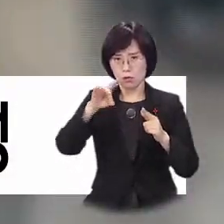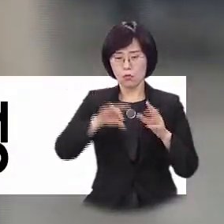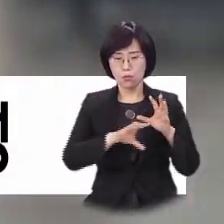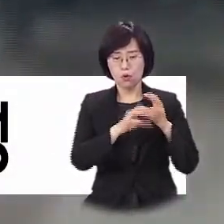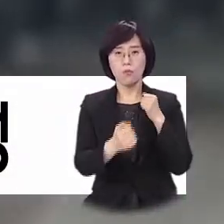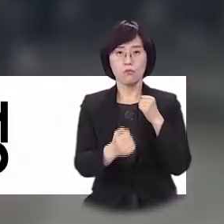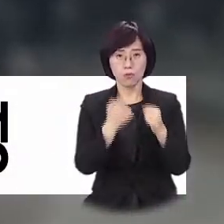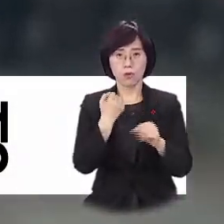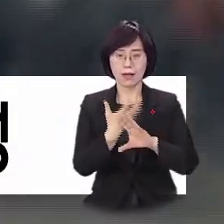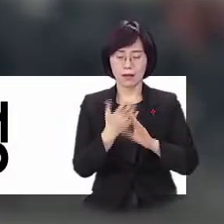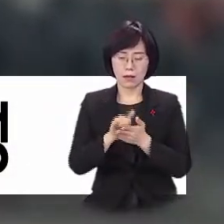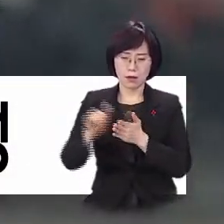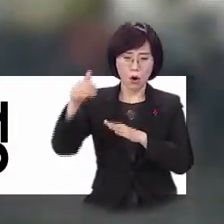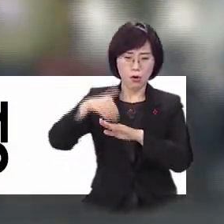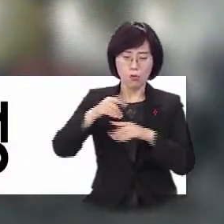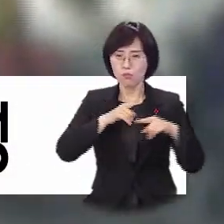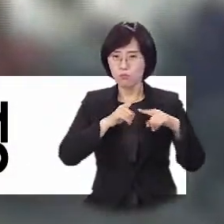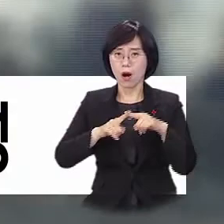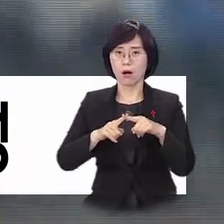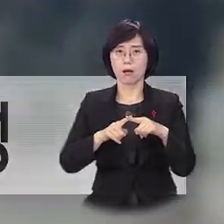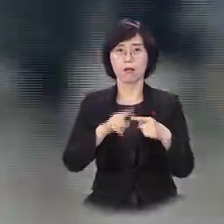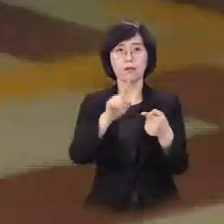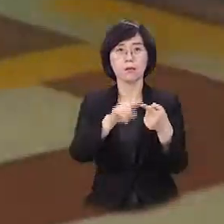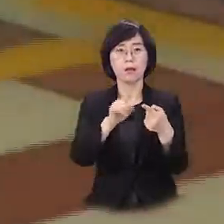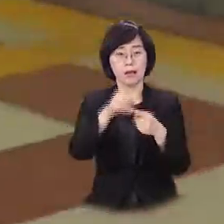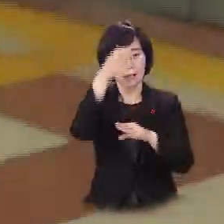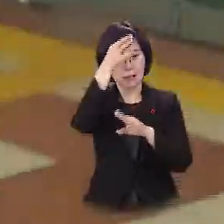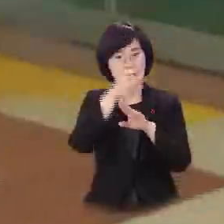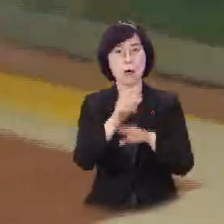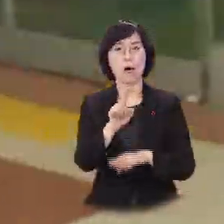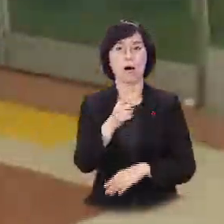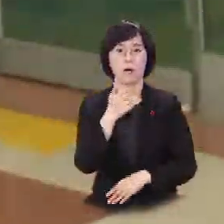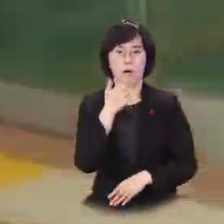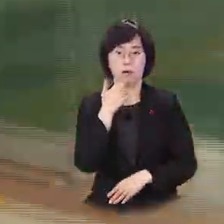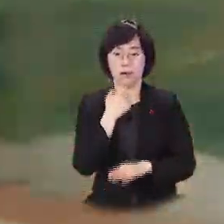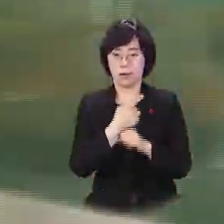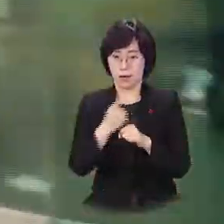사태 속에 해외 연수를 강행한 데 대해 사과 한마디